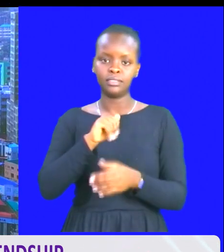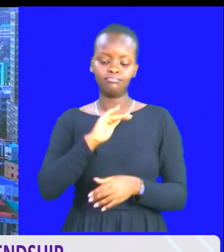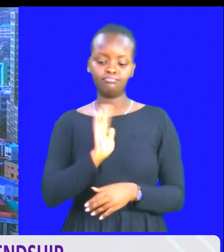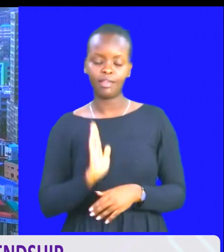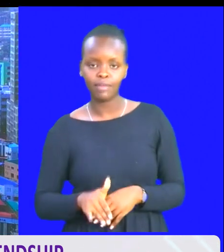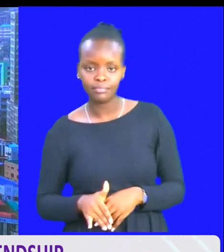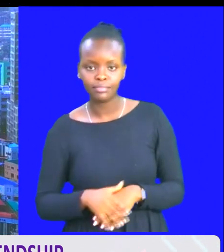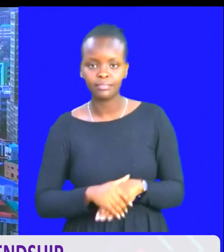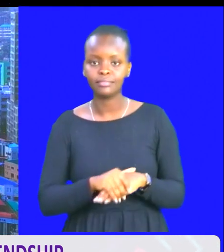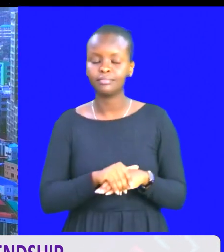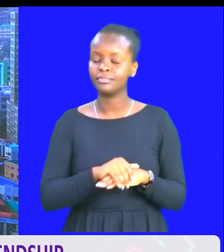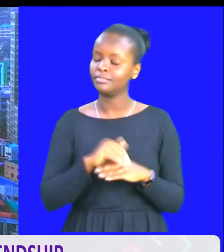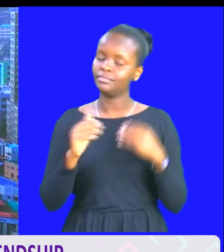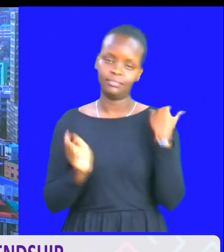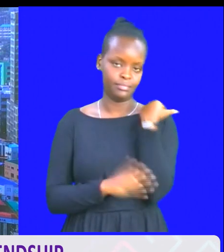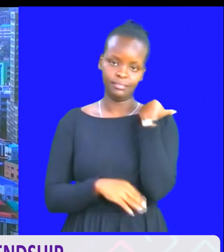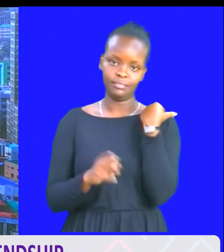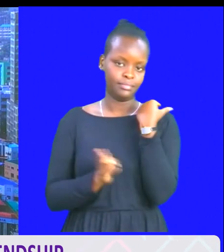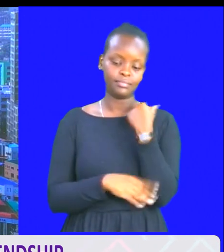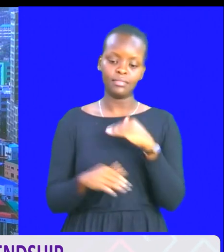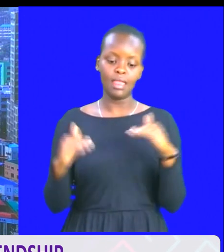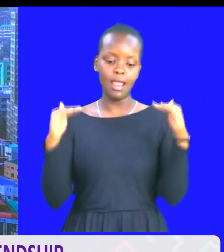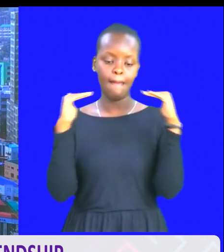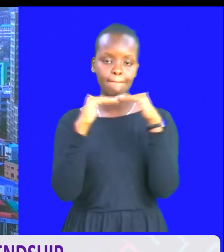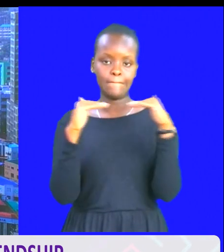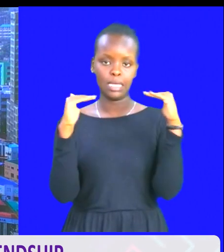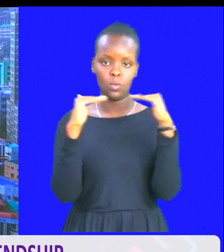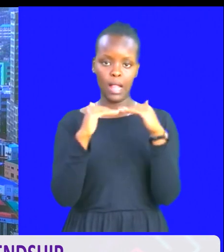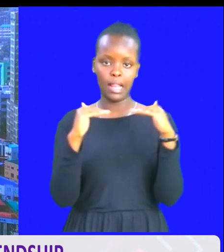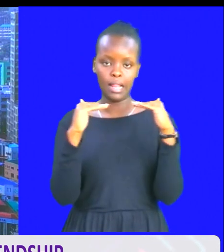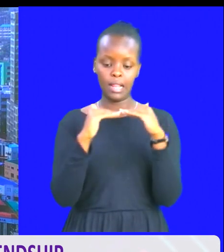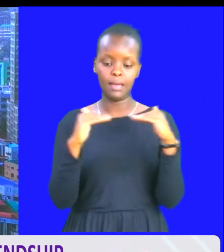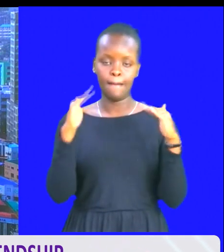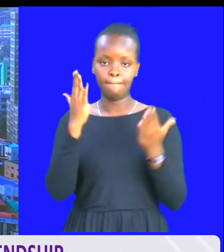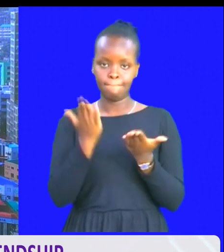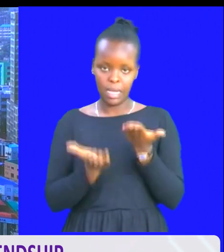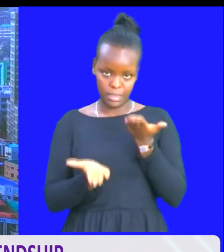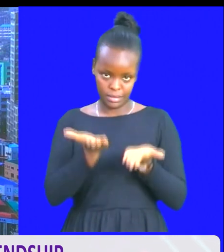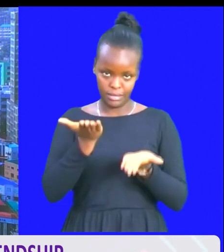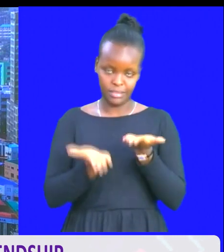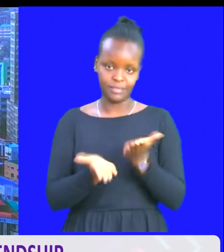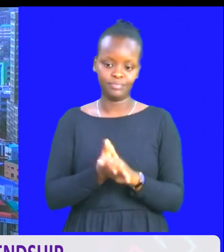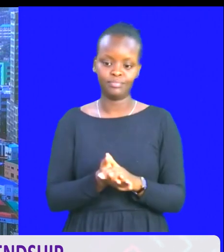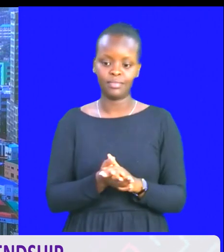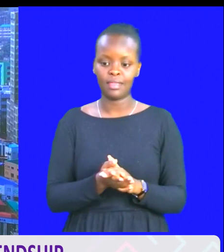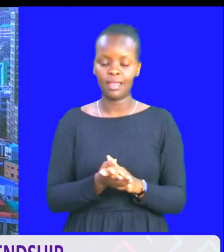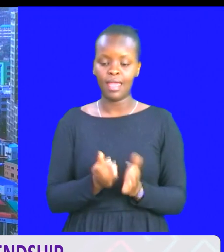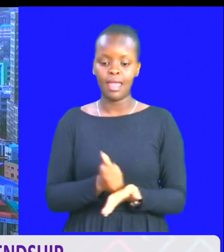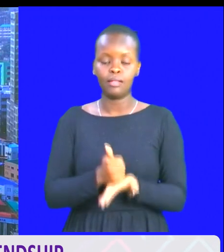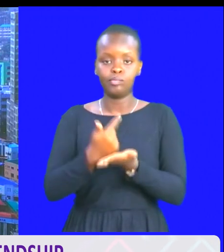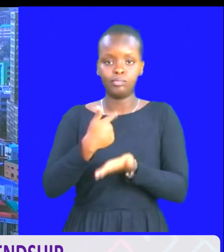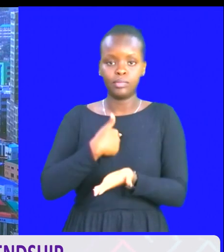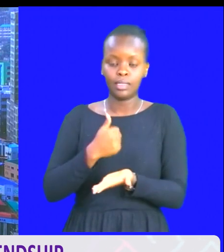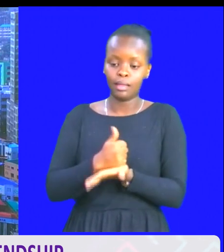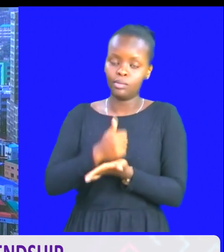kujituma, kufanya nini, you'll strike a balance. Ama naje mtu wangu. Ndiyo, nisaidia ni kusaidia. Ama, you talk about it, wakani aji,